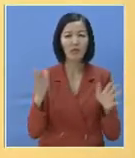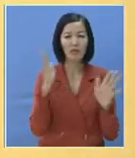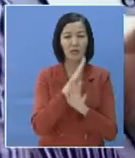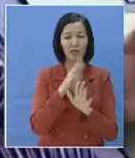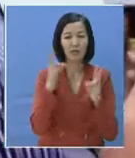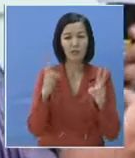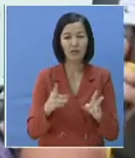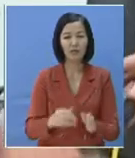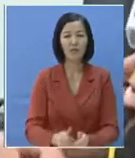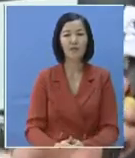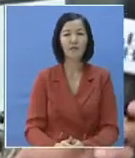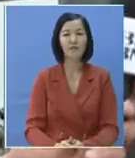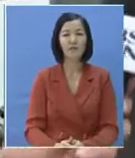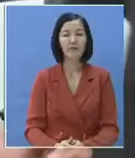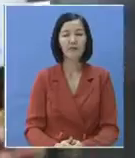стихийные бедствия.